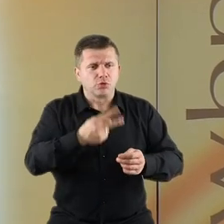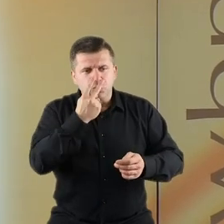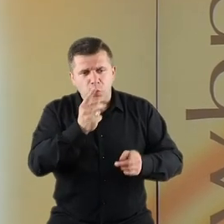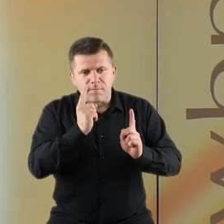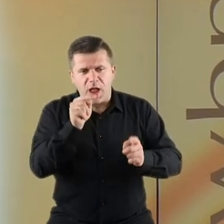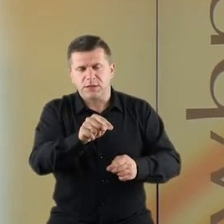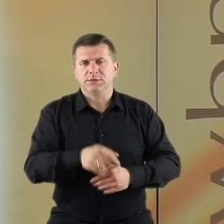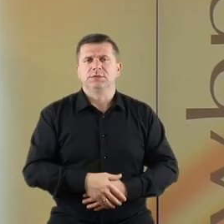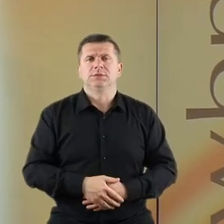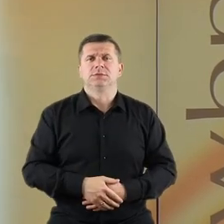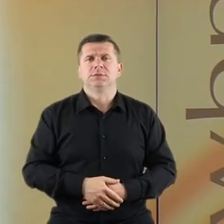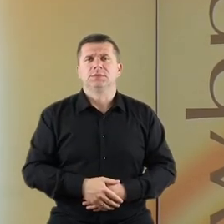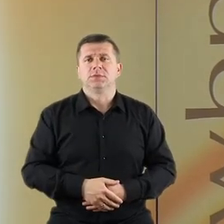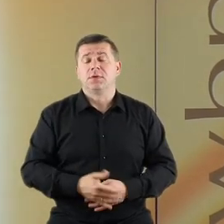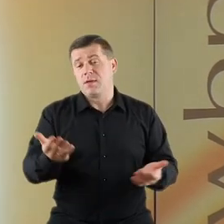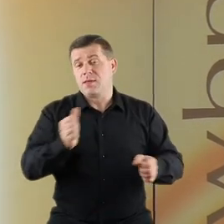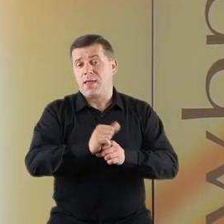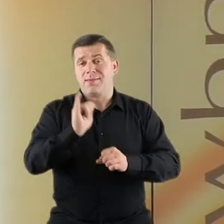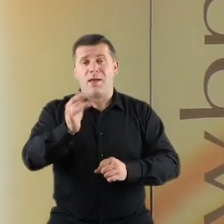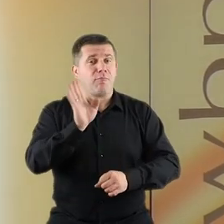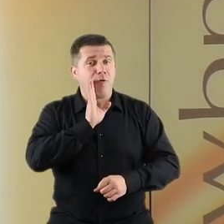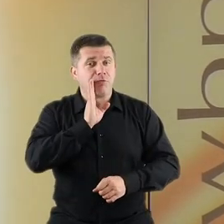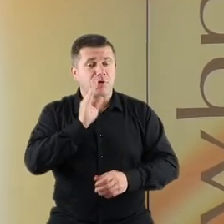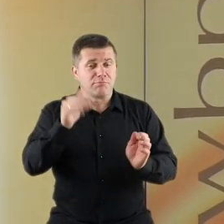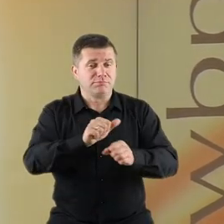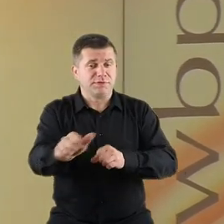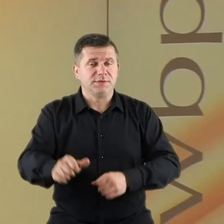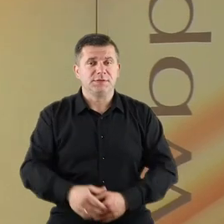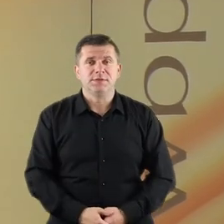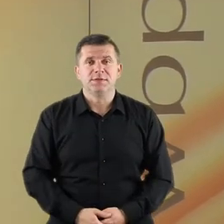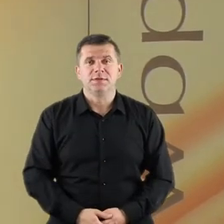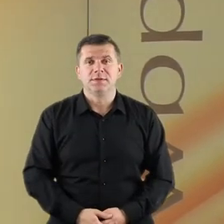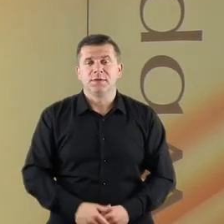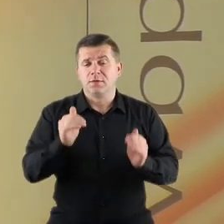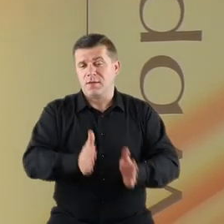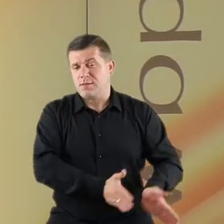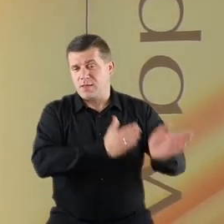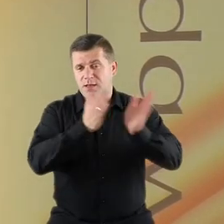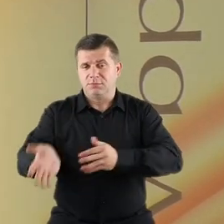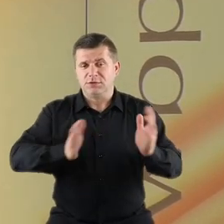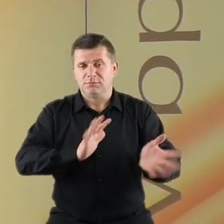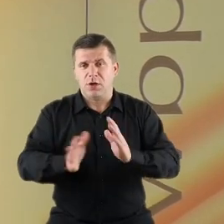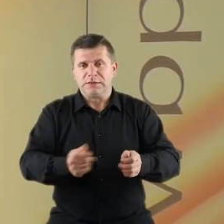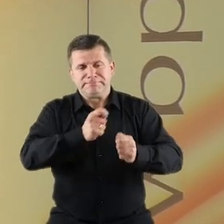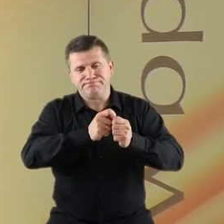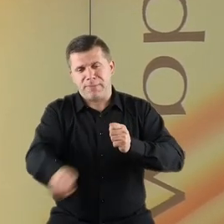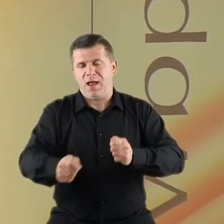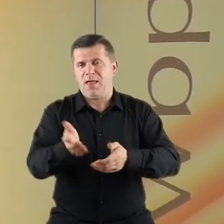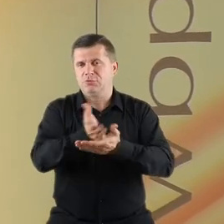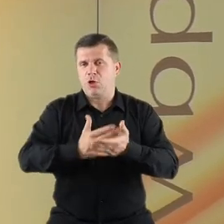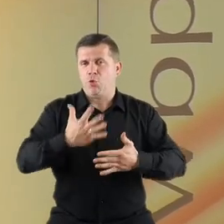przecież ich podobieństwo może być kolejny sposób spalanie części ubrania osoby